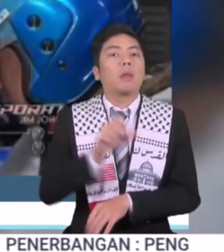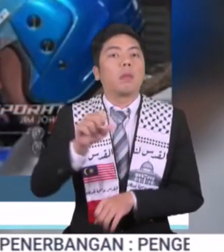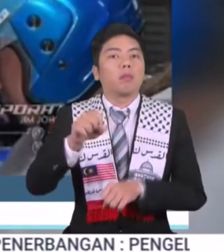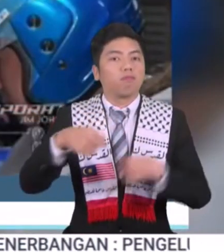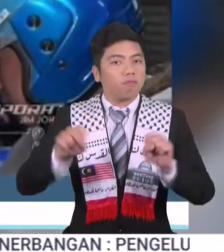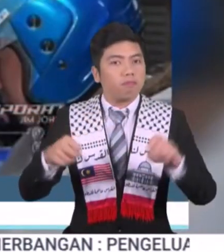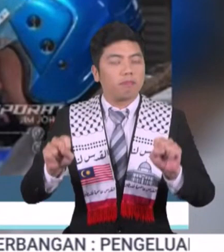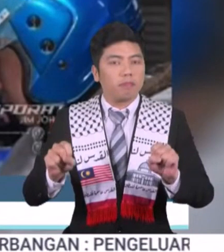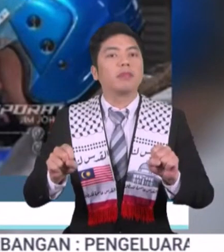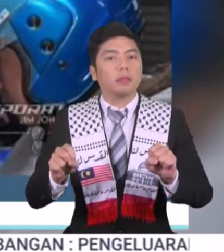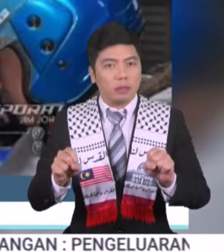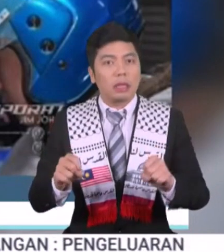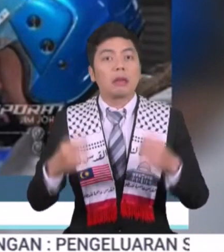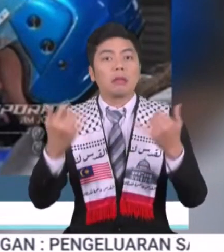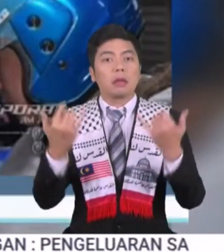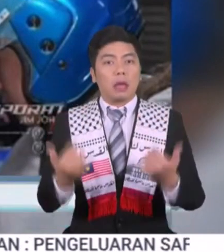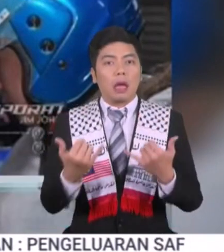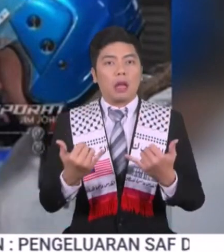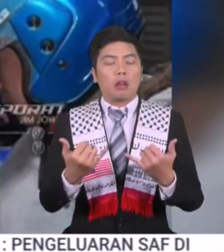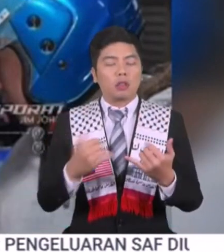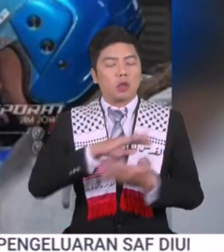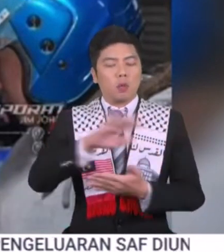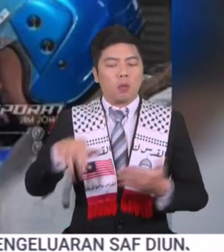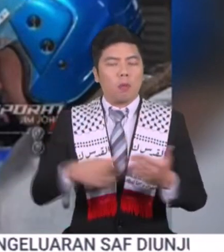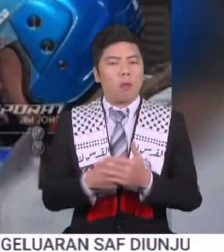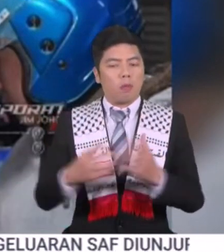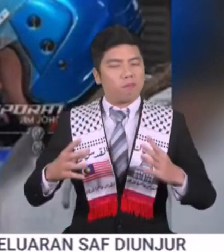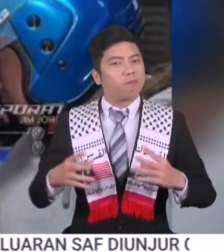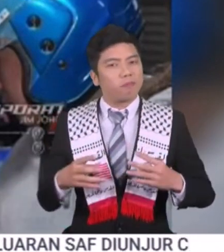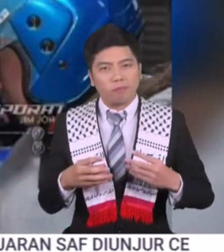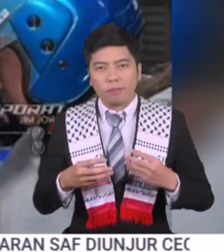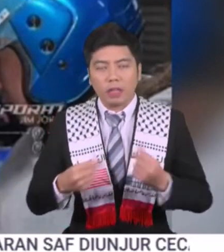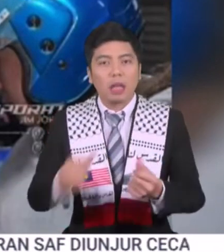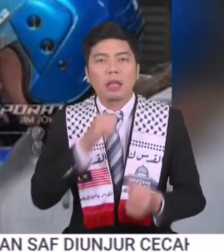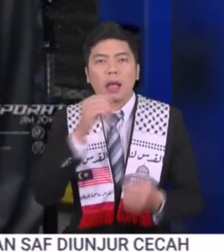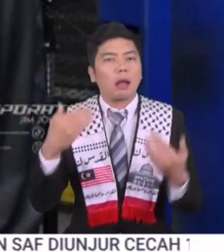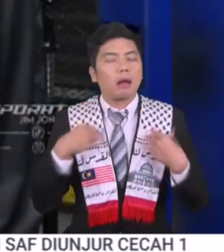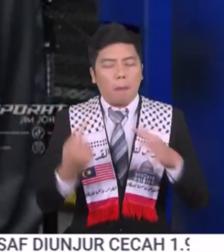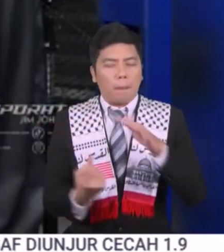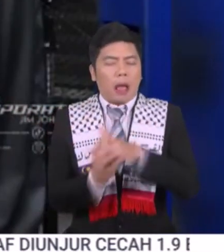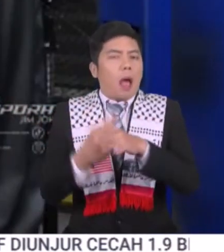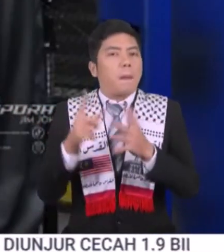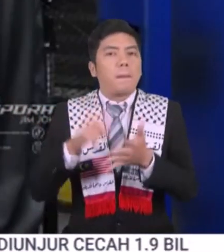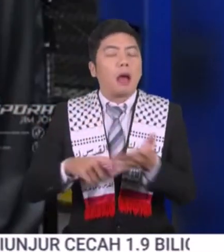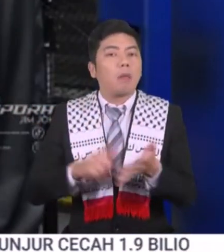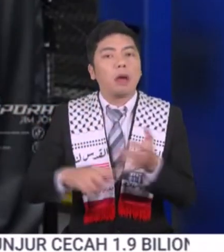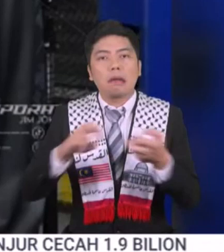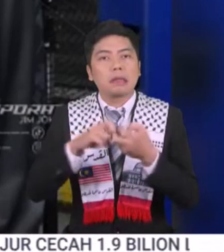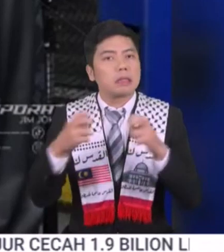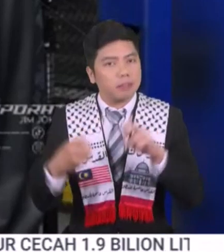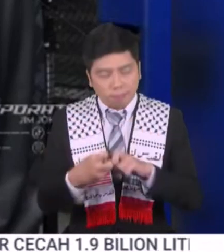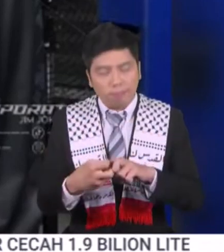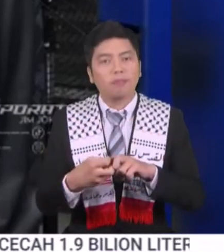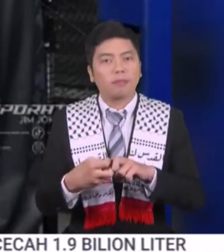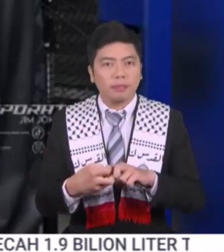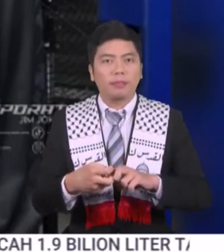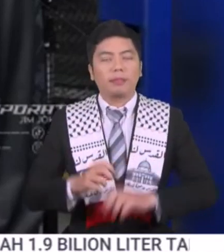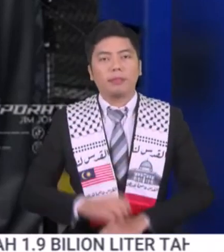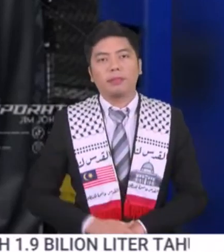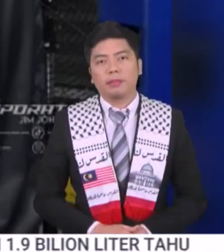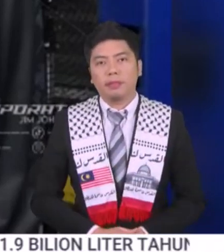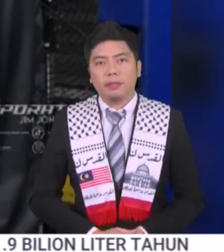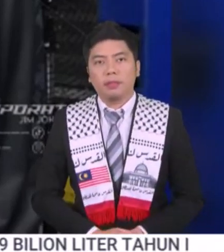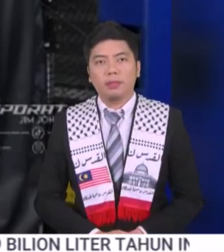menggunakan motosikal. Setakat ini, pelaksanaannya berjalan lancar dan belum ada sebarang isu teknikal yang